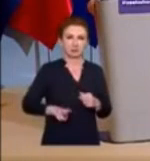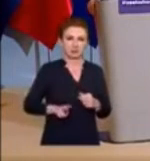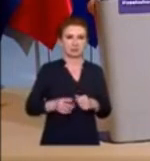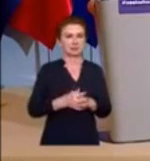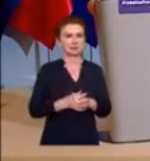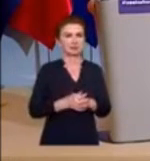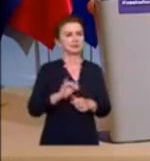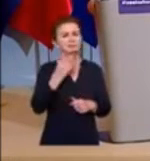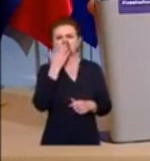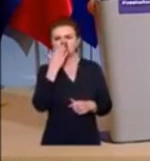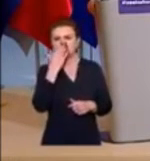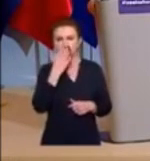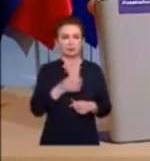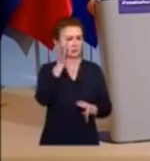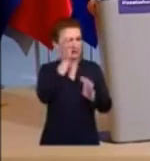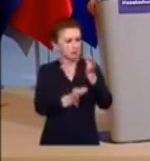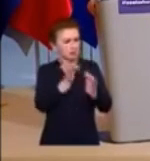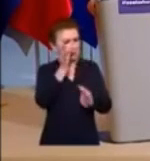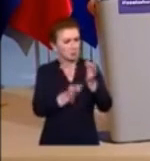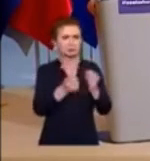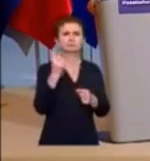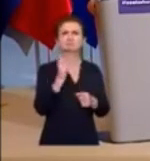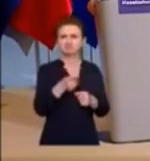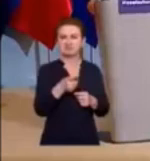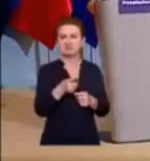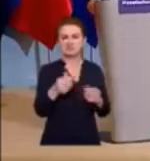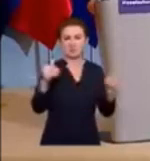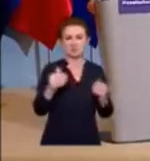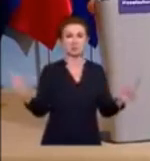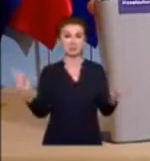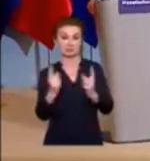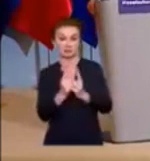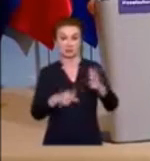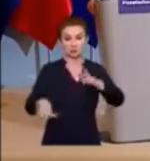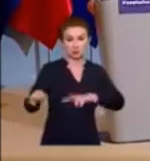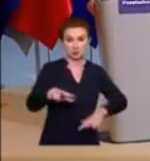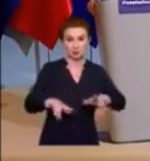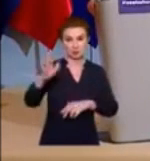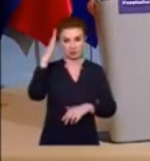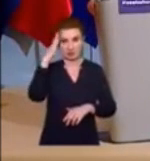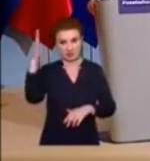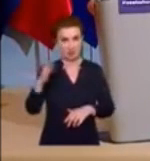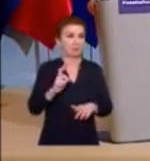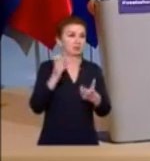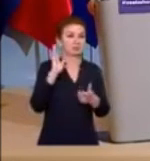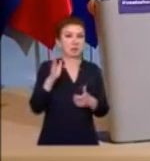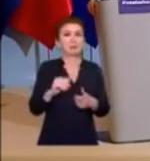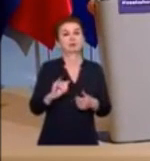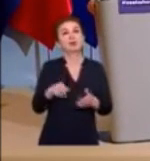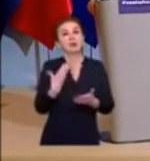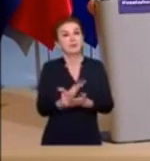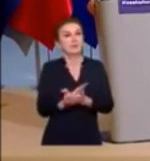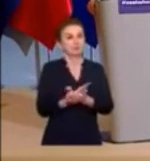szczegółowe zalecenia dotyczące spotkań u znajomych rodziny w najbliższym czasie? Czy w związku z luzowaniem restrykcji szkicowany jest jakiś plan dla osób